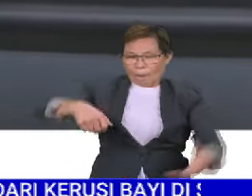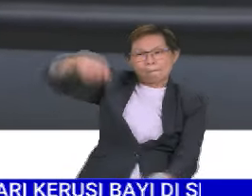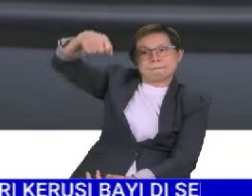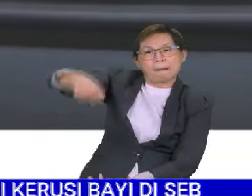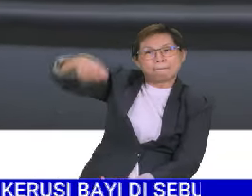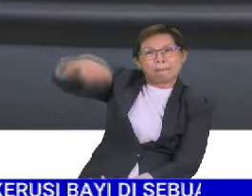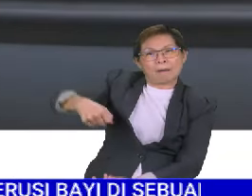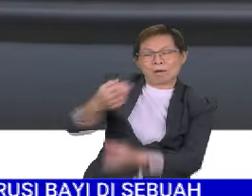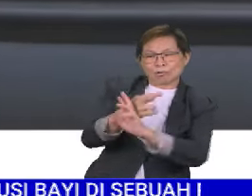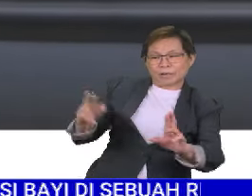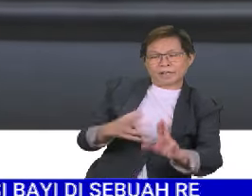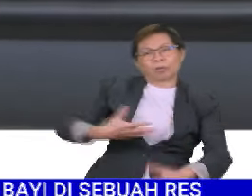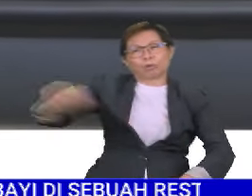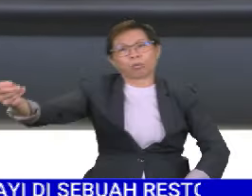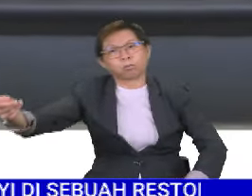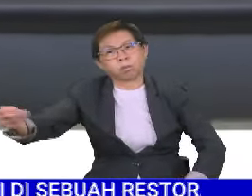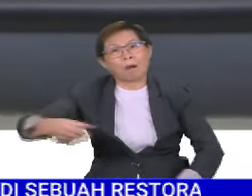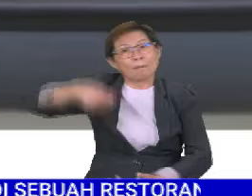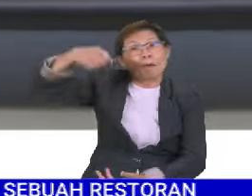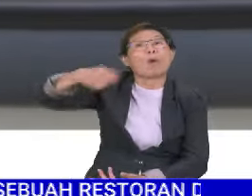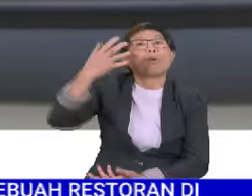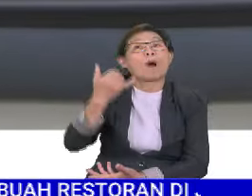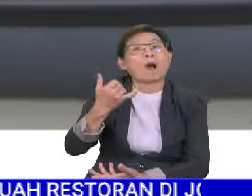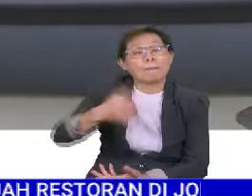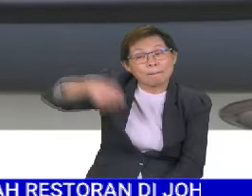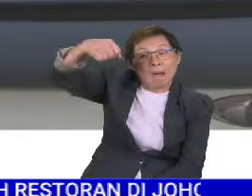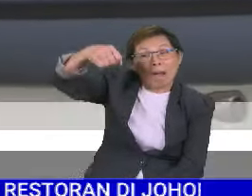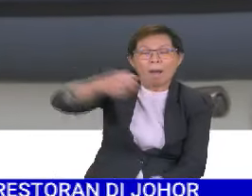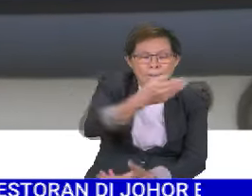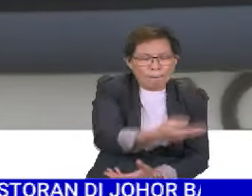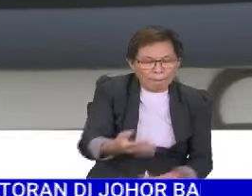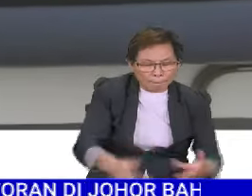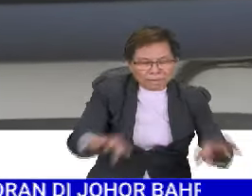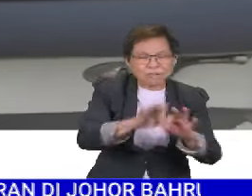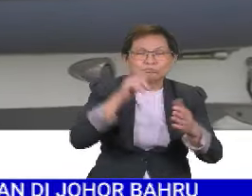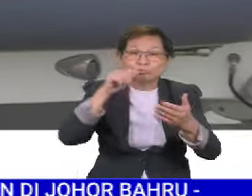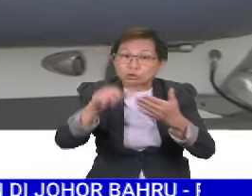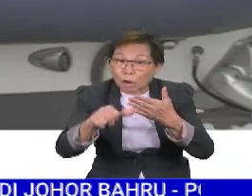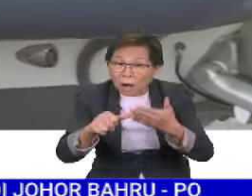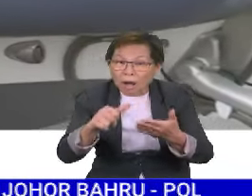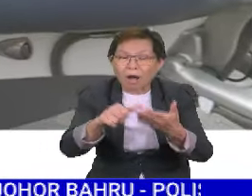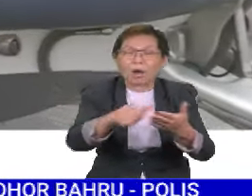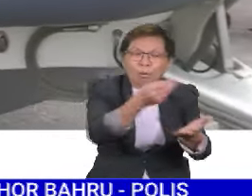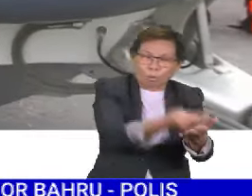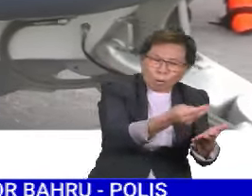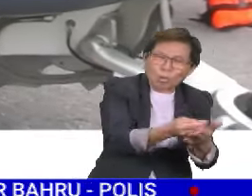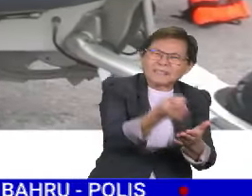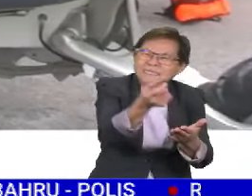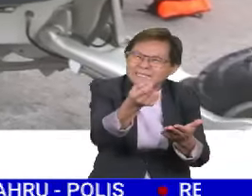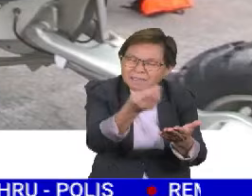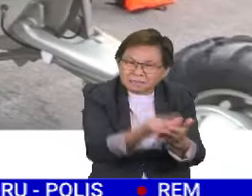iaitu orang kata bag ready to go. Bag ni bertujuan kita letakkan perkara penting seperti dokumen, duit